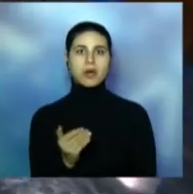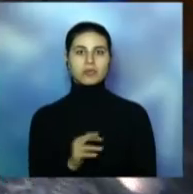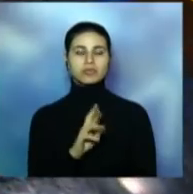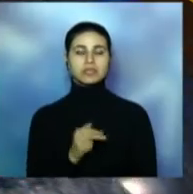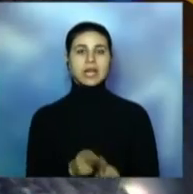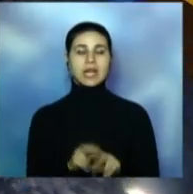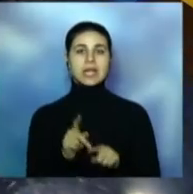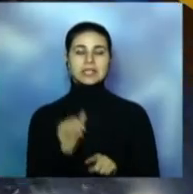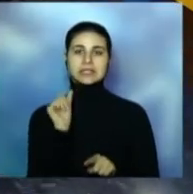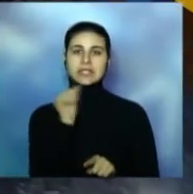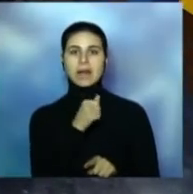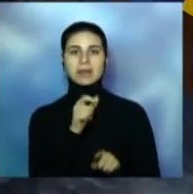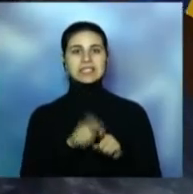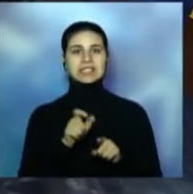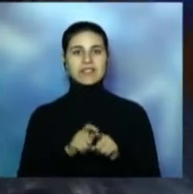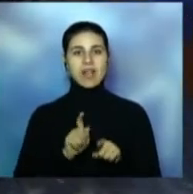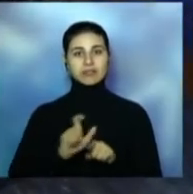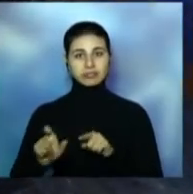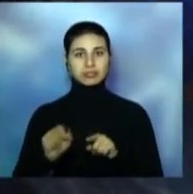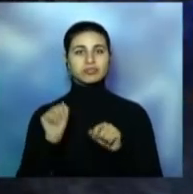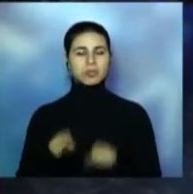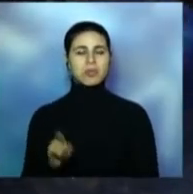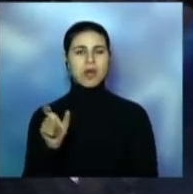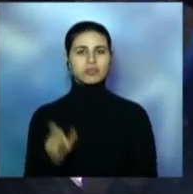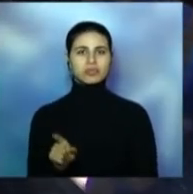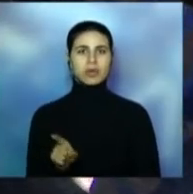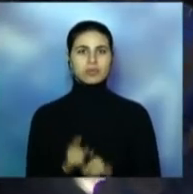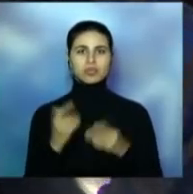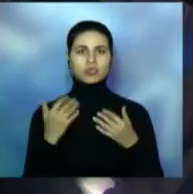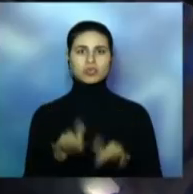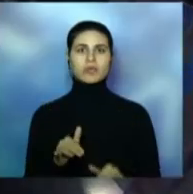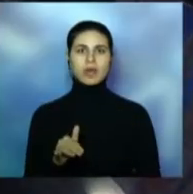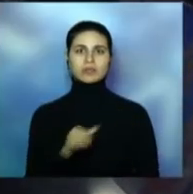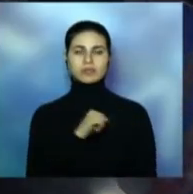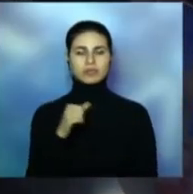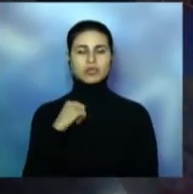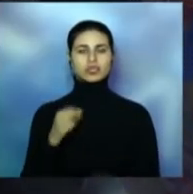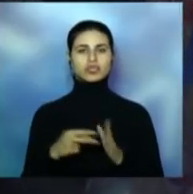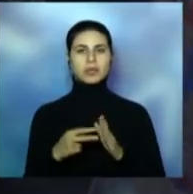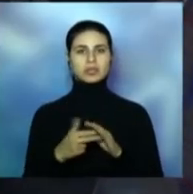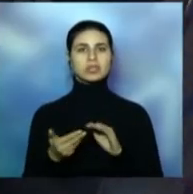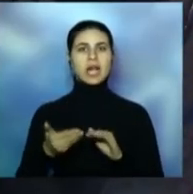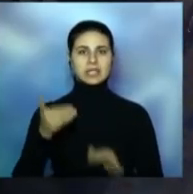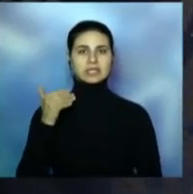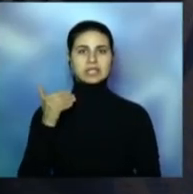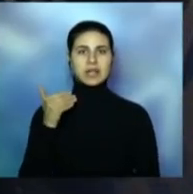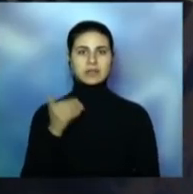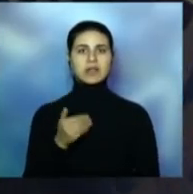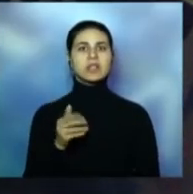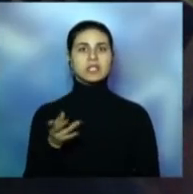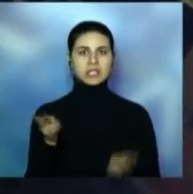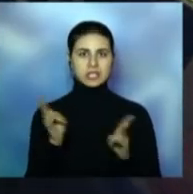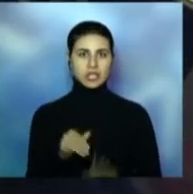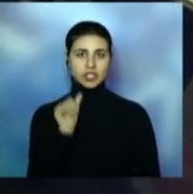აი ეს ზარმაცუნა გახდეს მისი ასე ვთქვათ დაყენება, რომ შეაფასოს თავისთავად ადრიდანვე ასე. Და დაჩეს ზარმაცი.